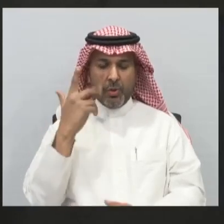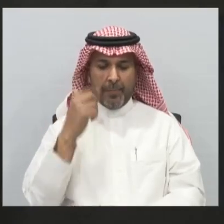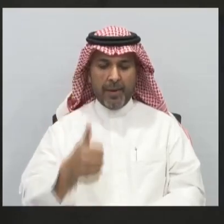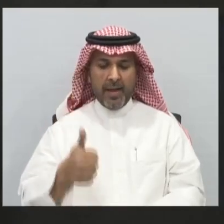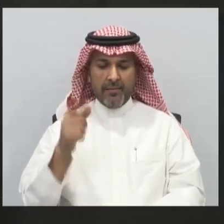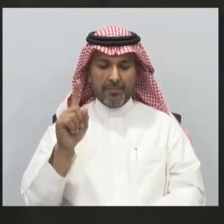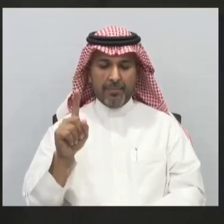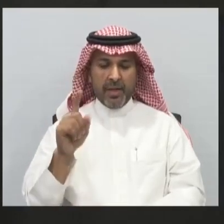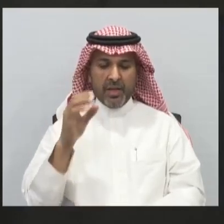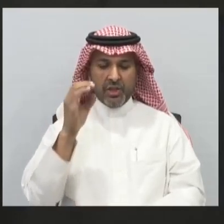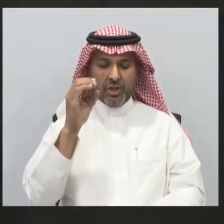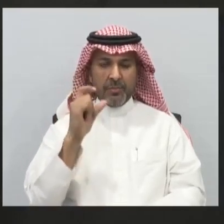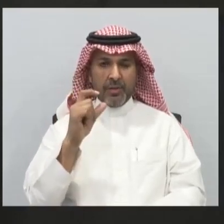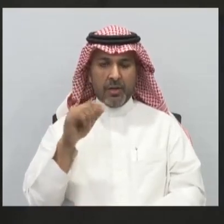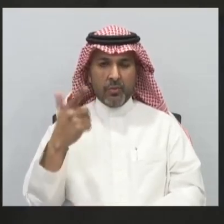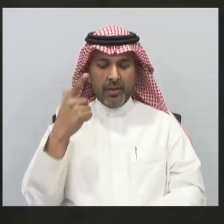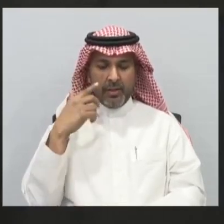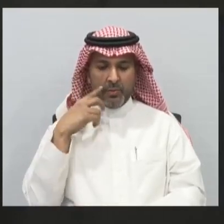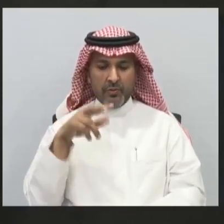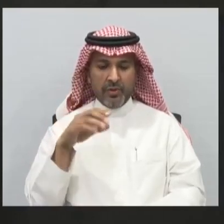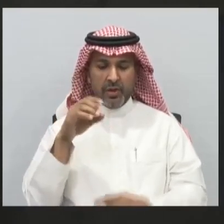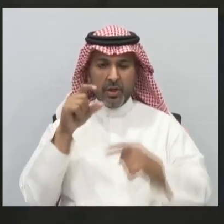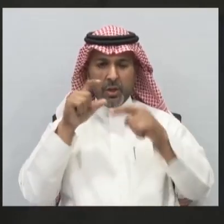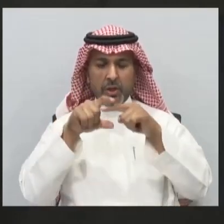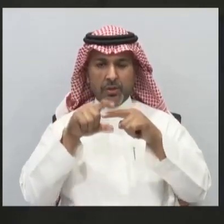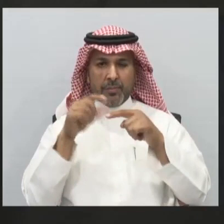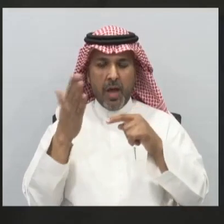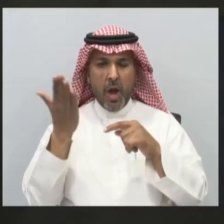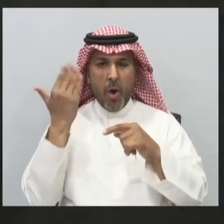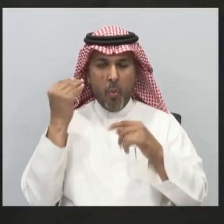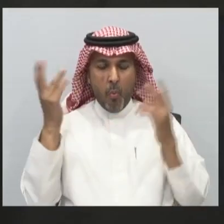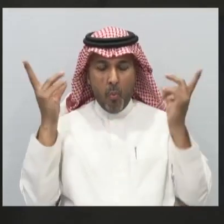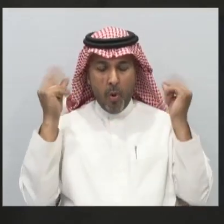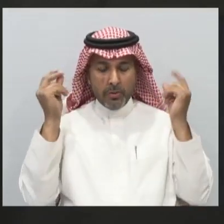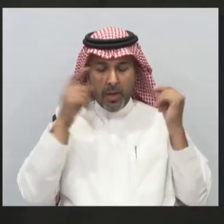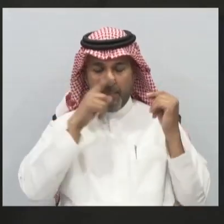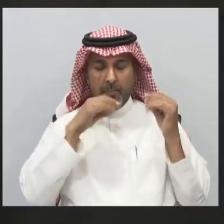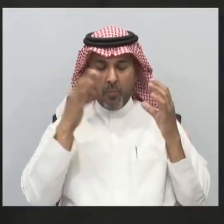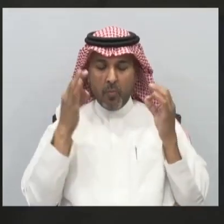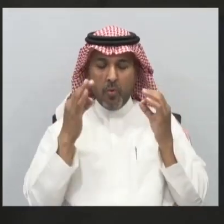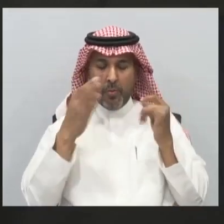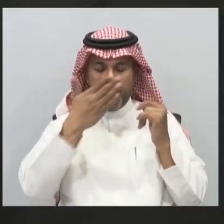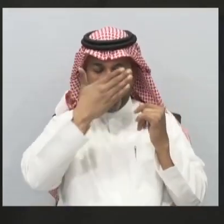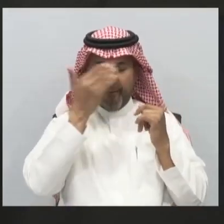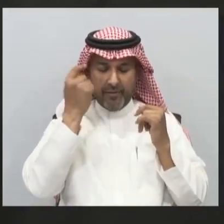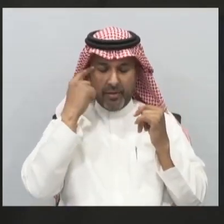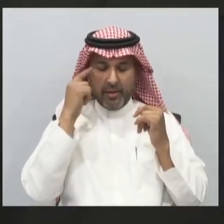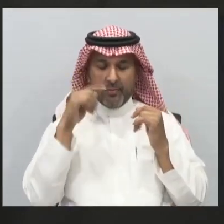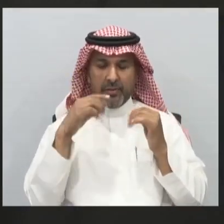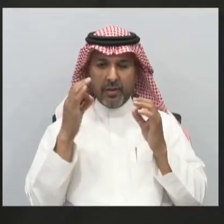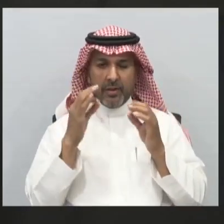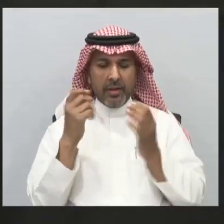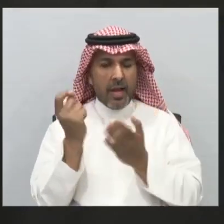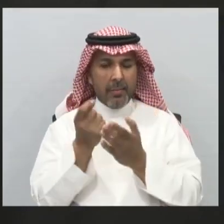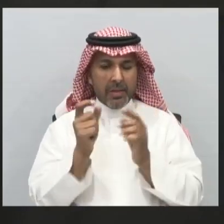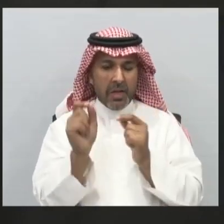عندي عمليه قسمه لا تقول القسمه يعني اخذتها من زمان وخلاص انت لا تعتبر اساسيات